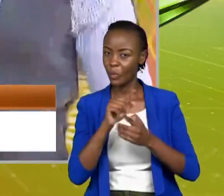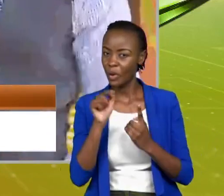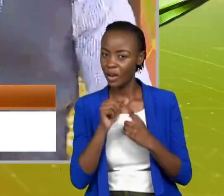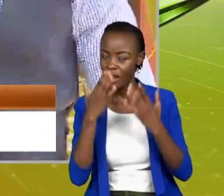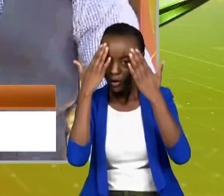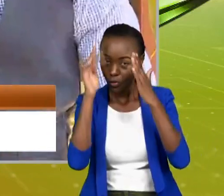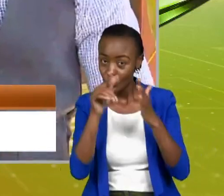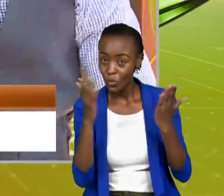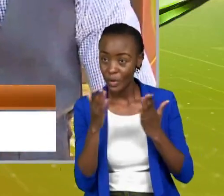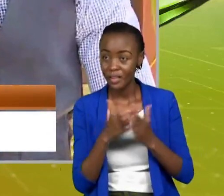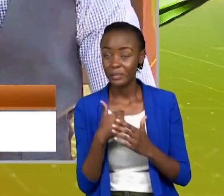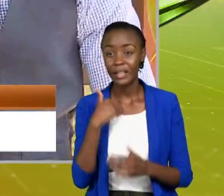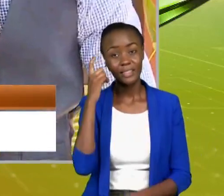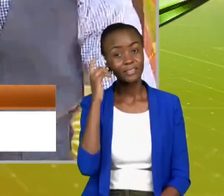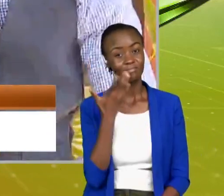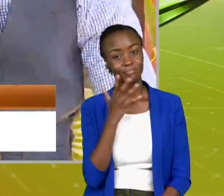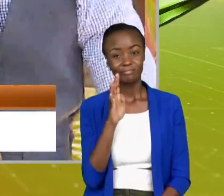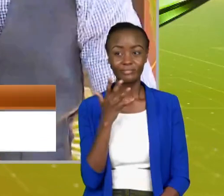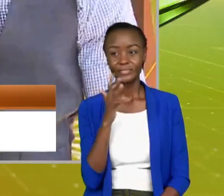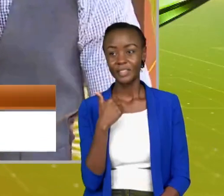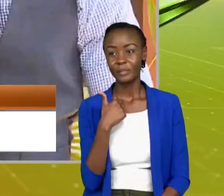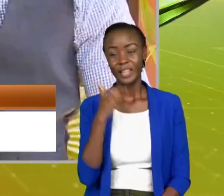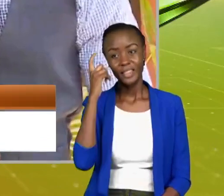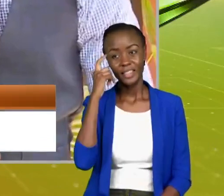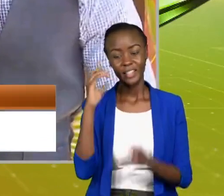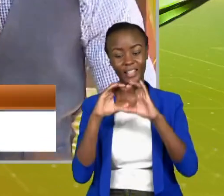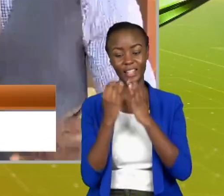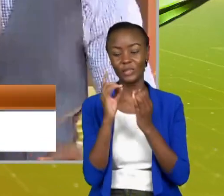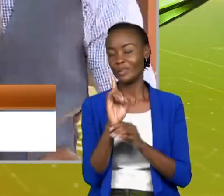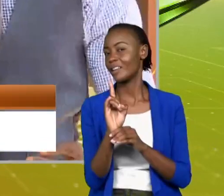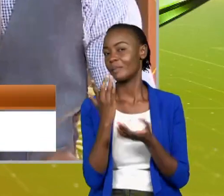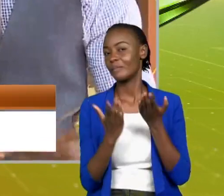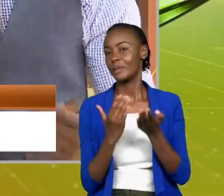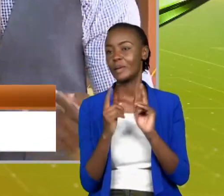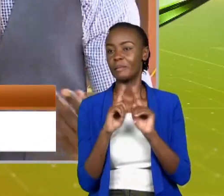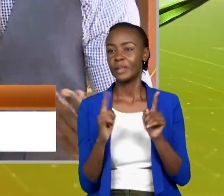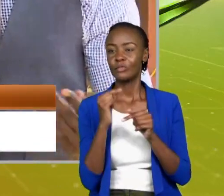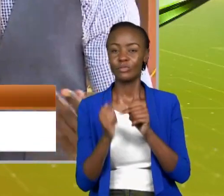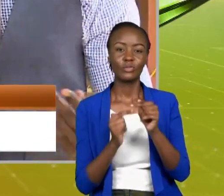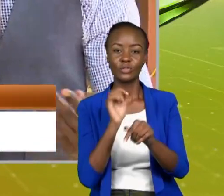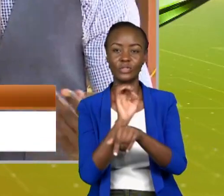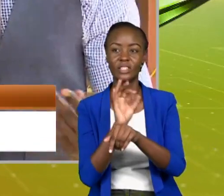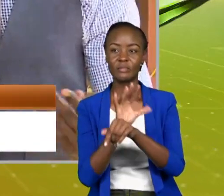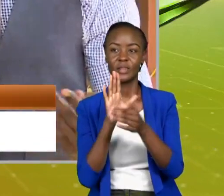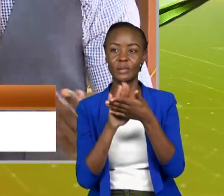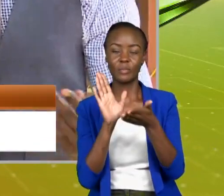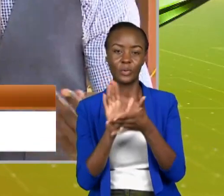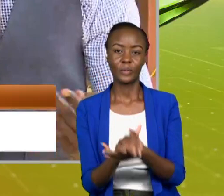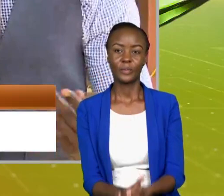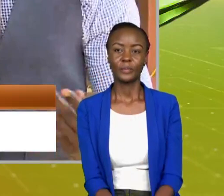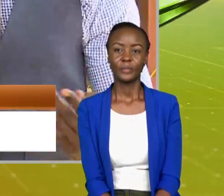kwa sababu mimi nikiangalia pia pale kwa darasa ya kwanza, lakini tutazidi kuwajuza.